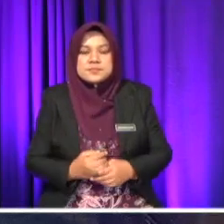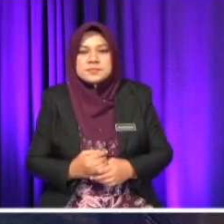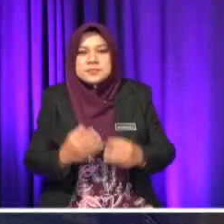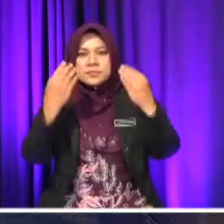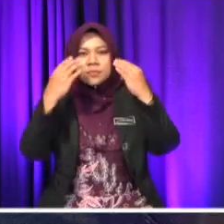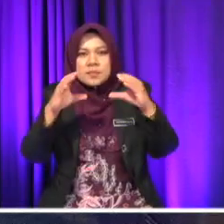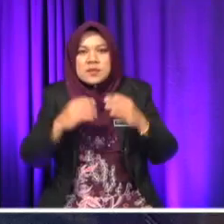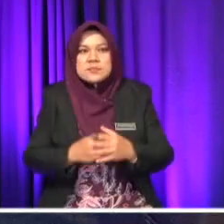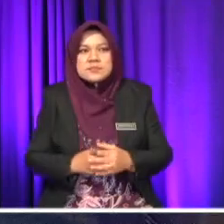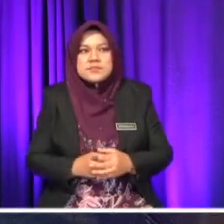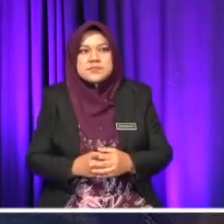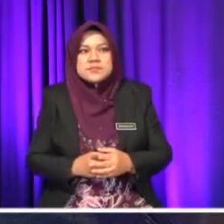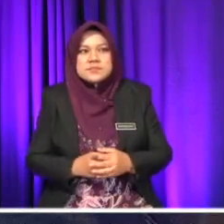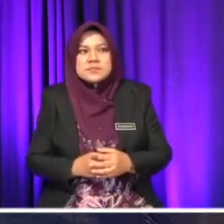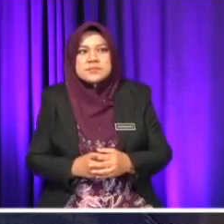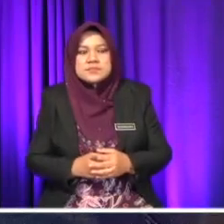Indonesia